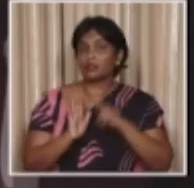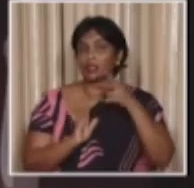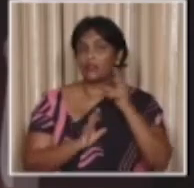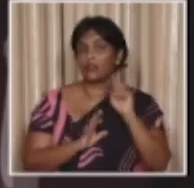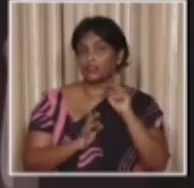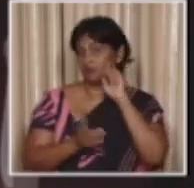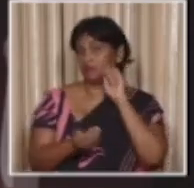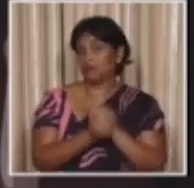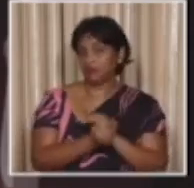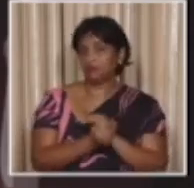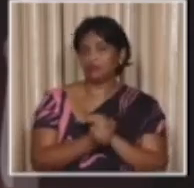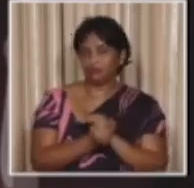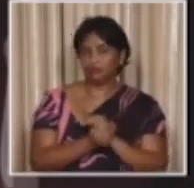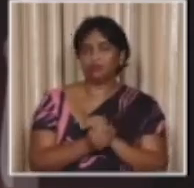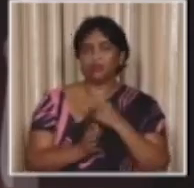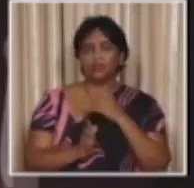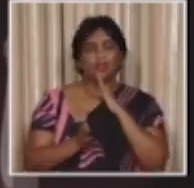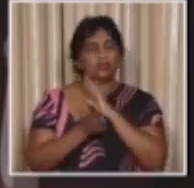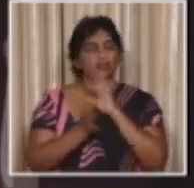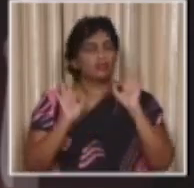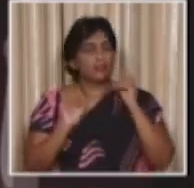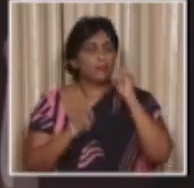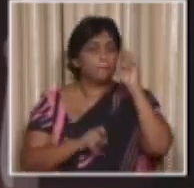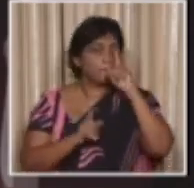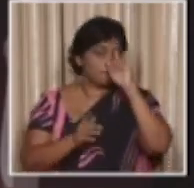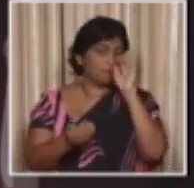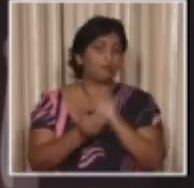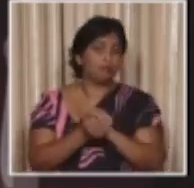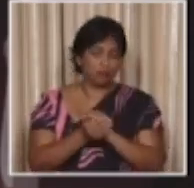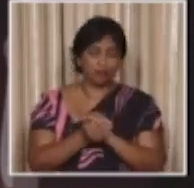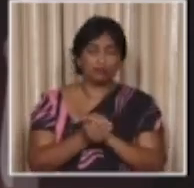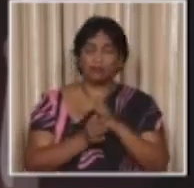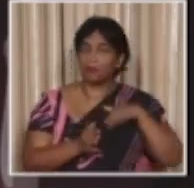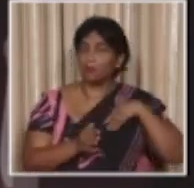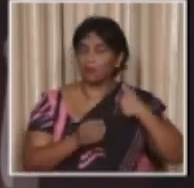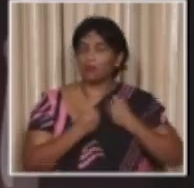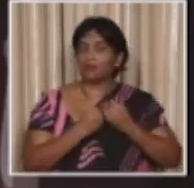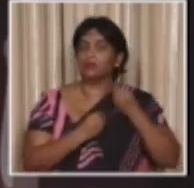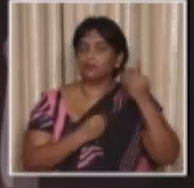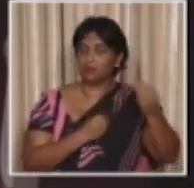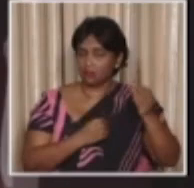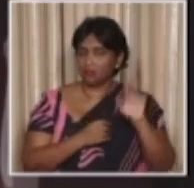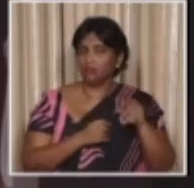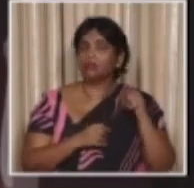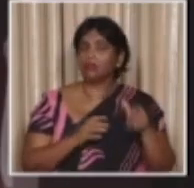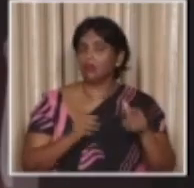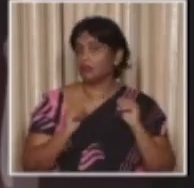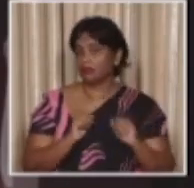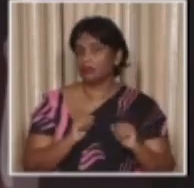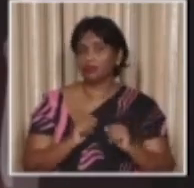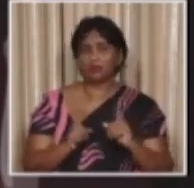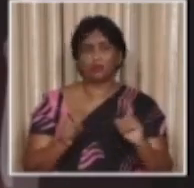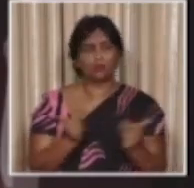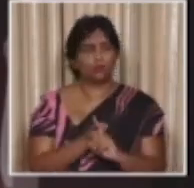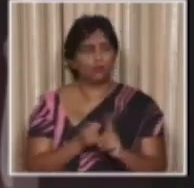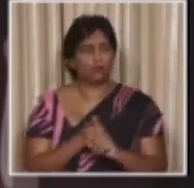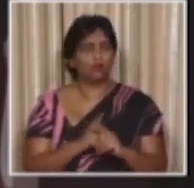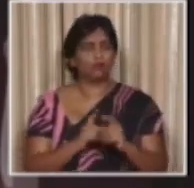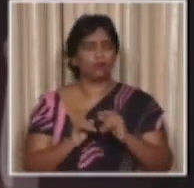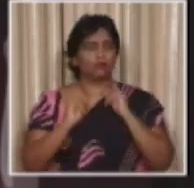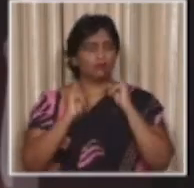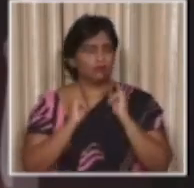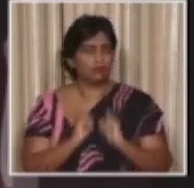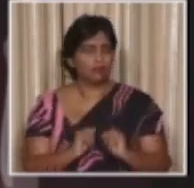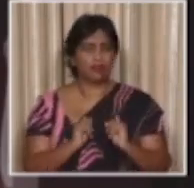220 ආරක්ෂා. මේ රටේ සාමාන්‍ය ජනතාවගේ ආරක්ෂාවටත් ප්‍රමුඛ ස්ථානය ලබා දෙන්නට ඕන. මොකද ප්‍රචණ්ඩත්වය